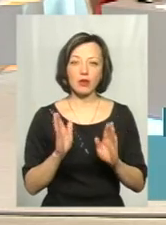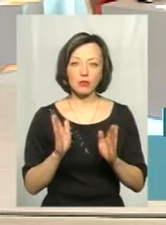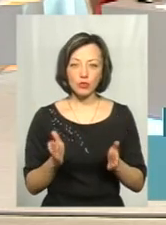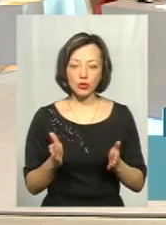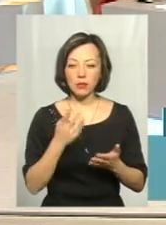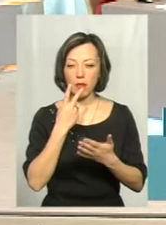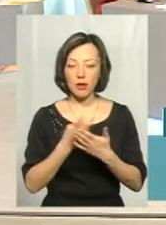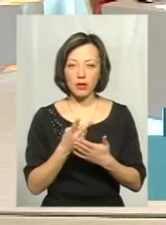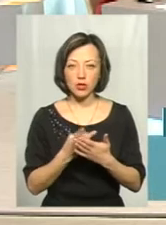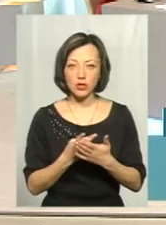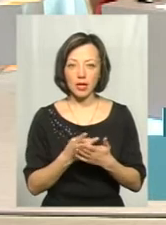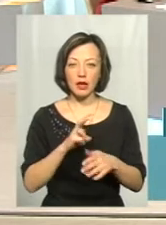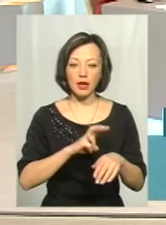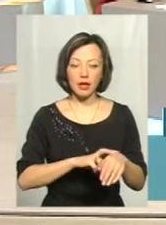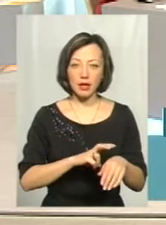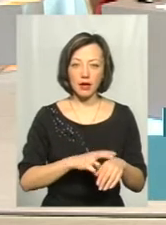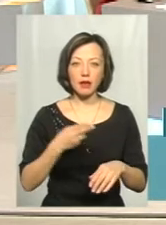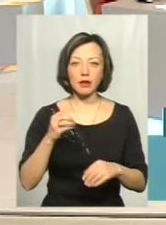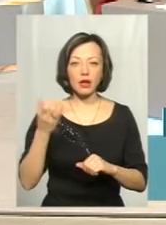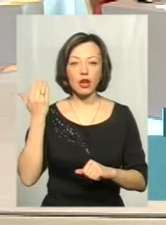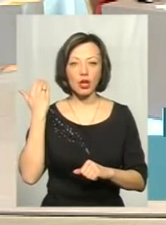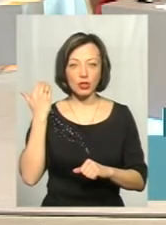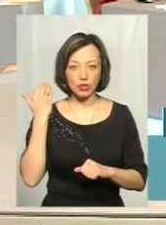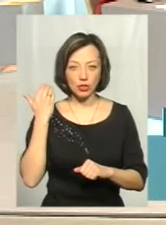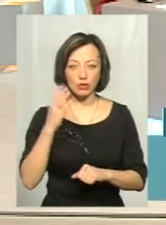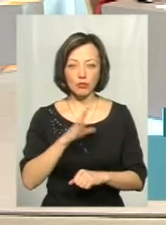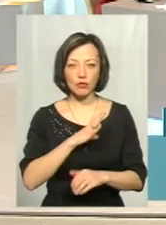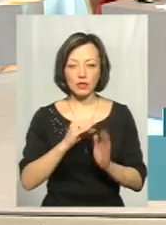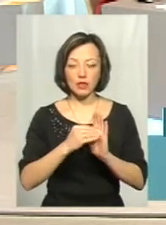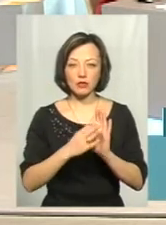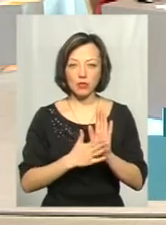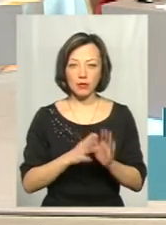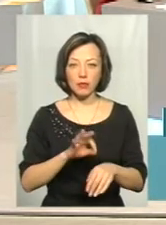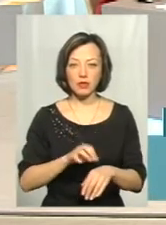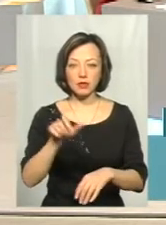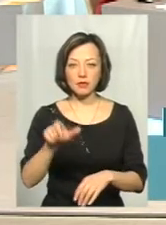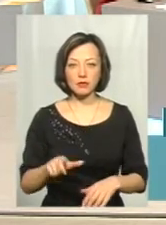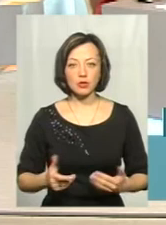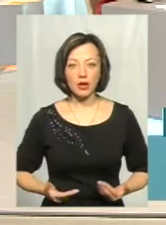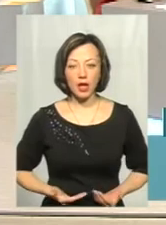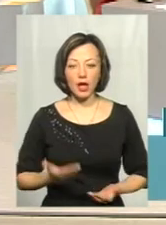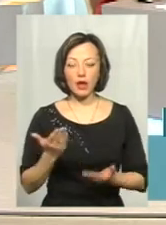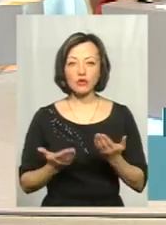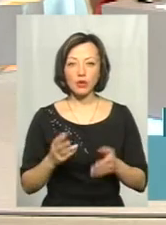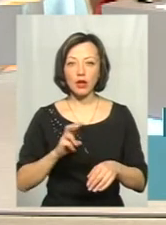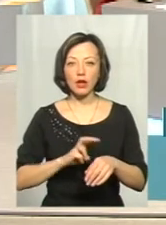її будуть бачити лікар той, де раніше був зареєстрований пацієнт, де раніше проживав.